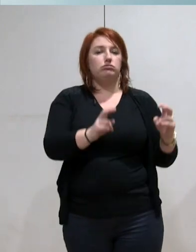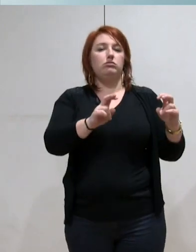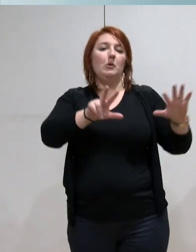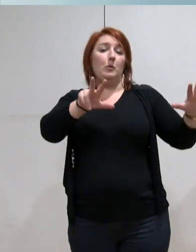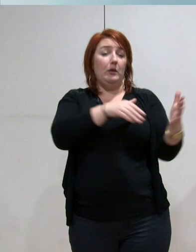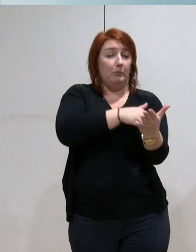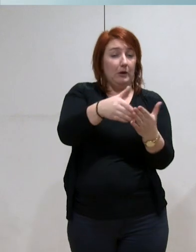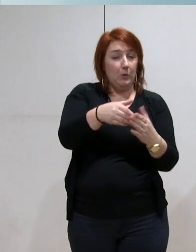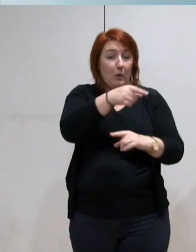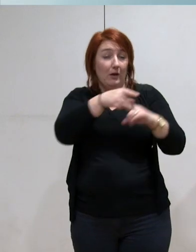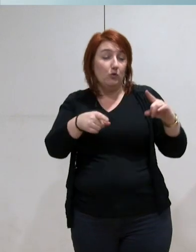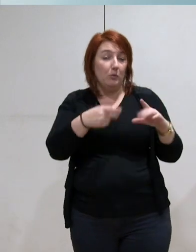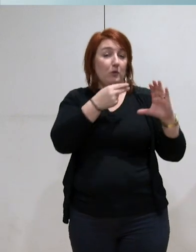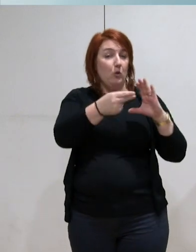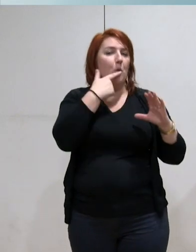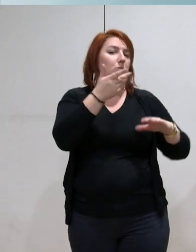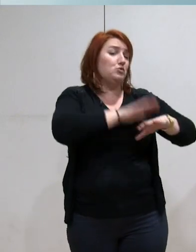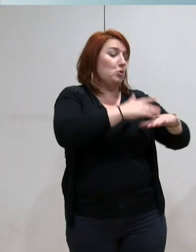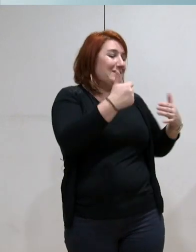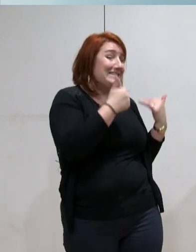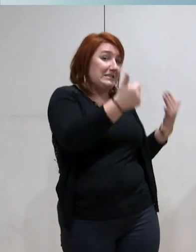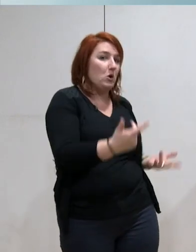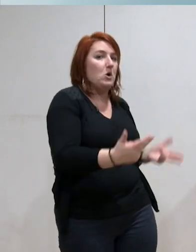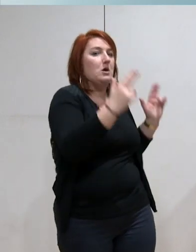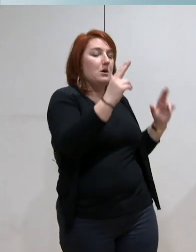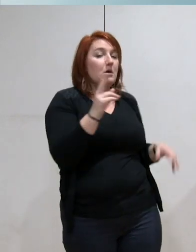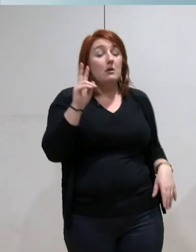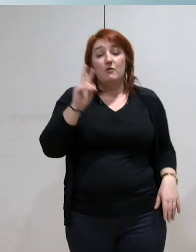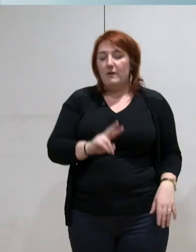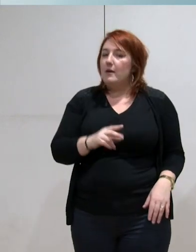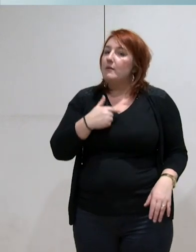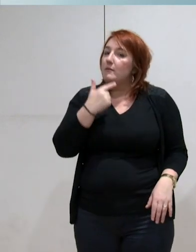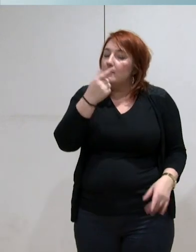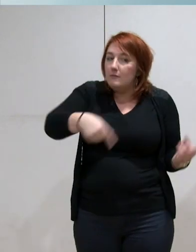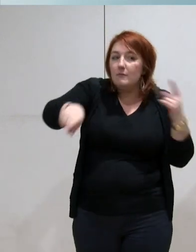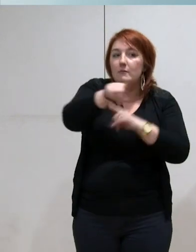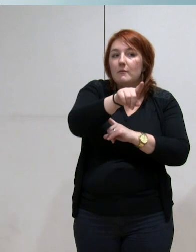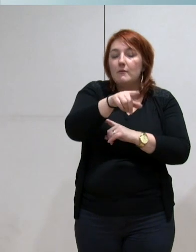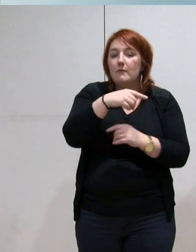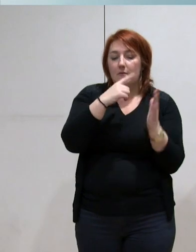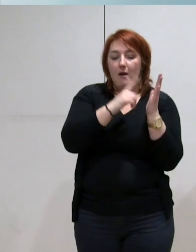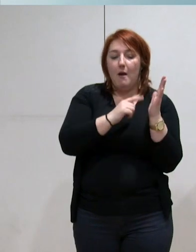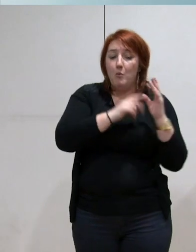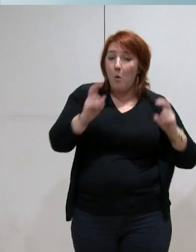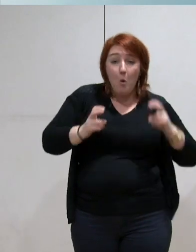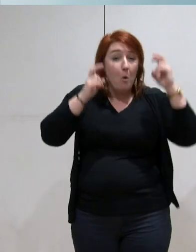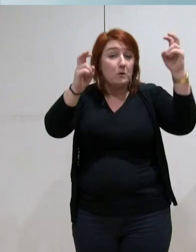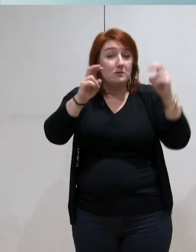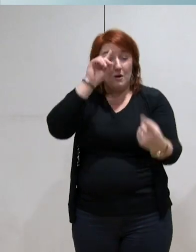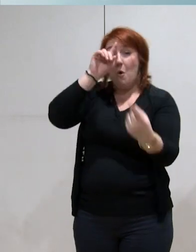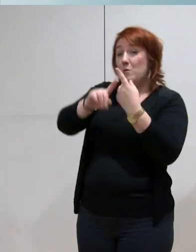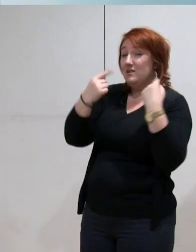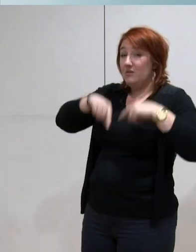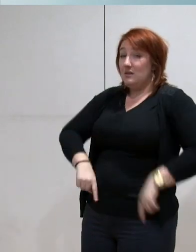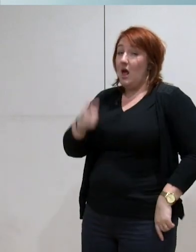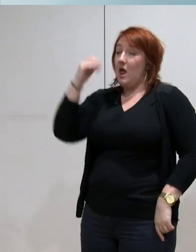mandat bref il serait faux aujourd'hui de dire que cette ha ne répondait qu'à la baisse des dotations de